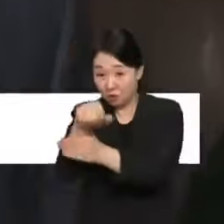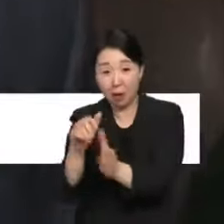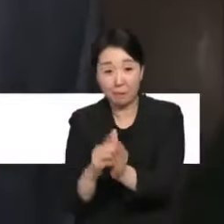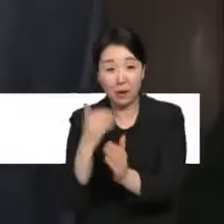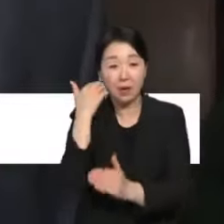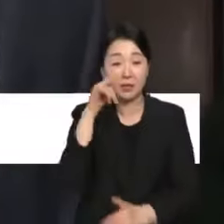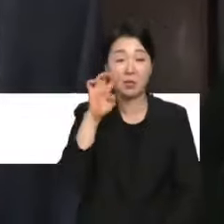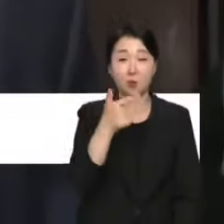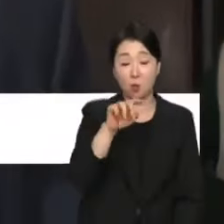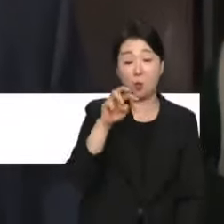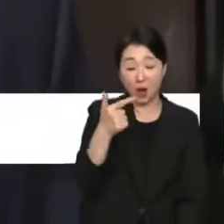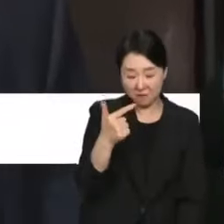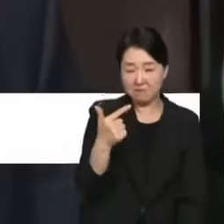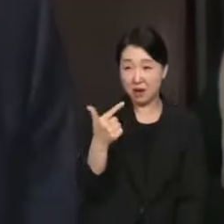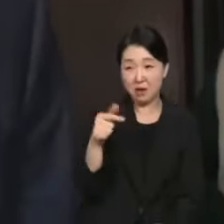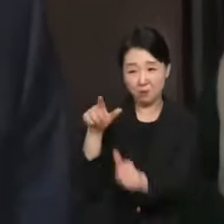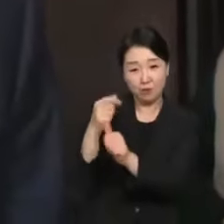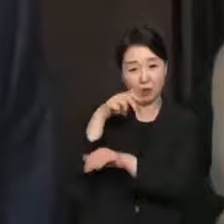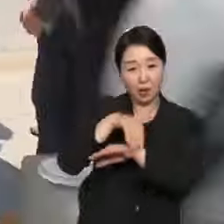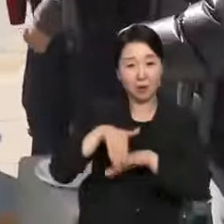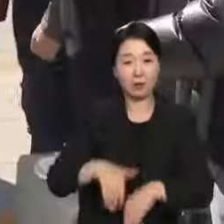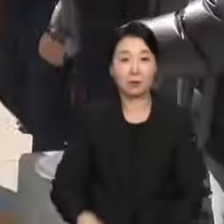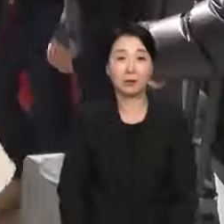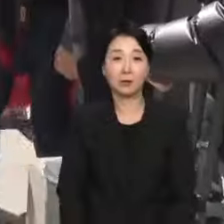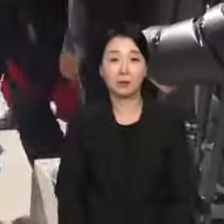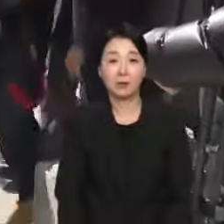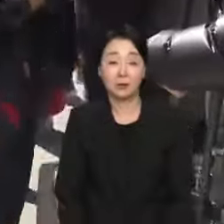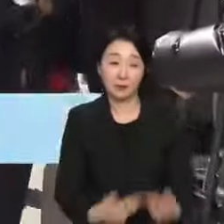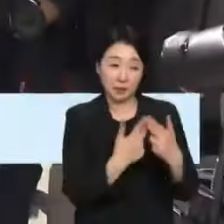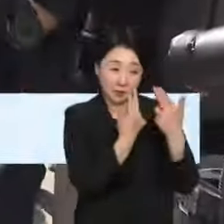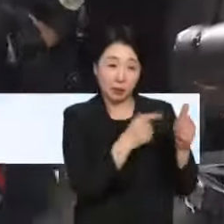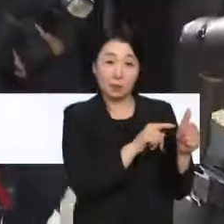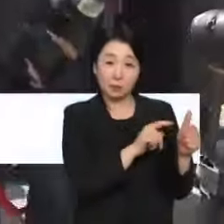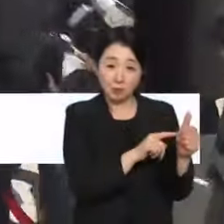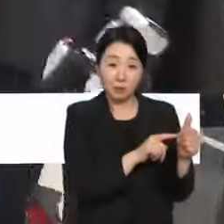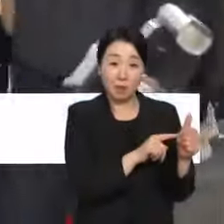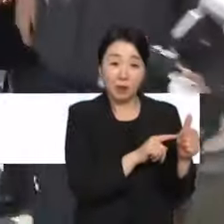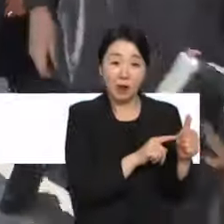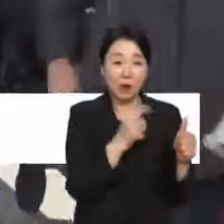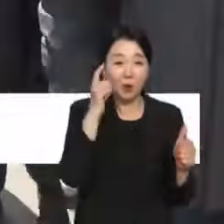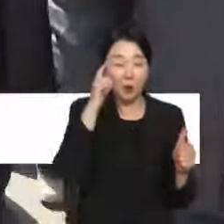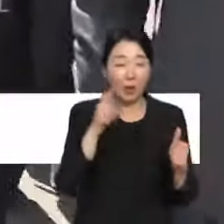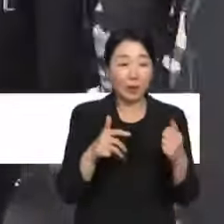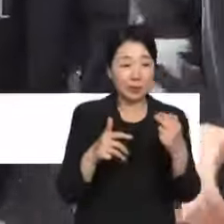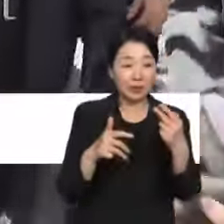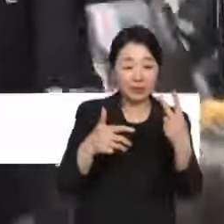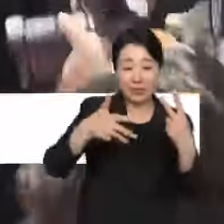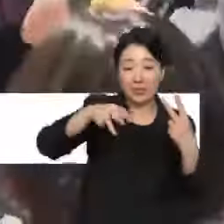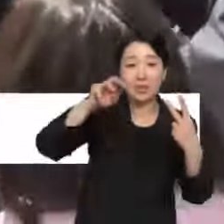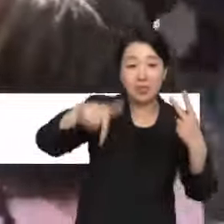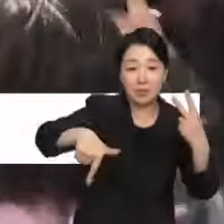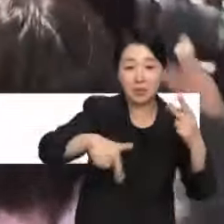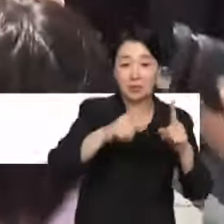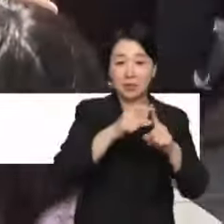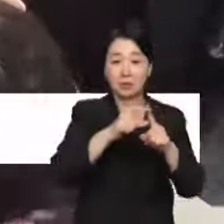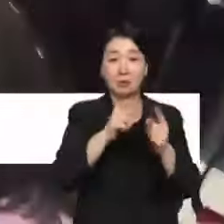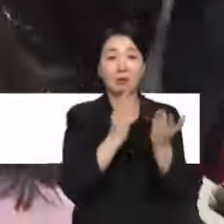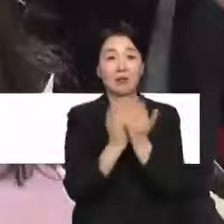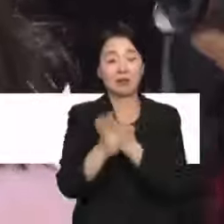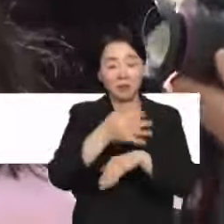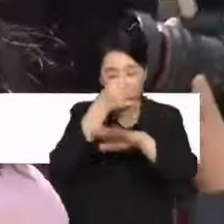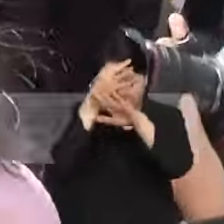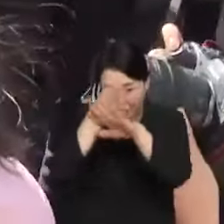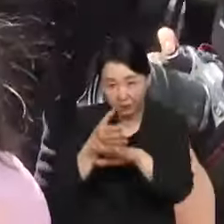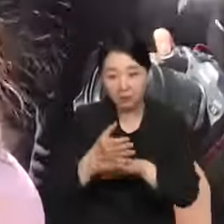전 혁신위원장을 검토 중입니다. 한편 이재명 대표는 이찍이란 표현을 쓴 것에 대해 대단히 부적절했다고